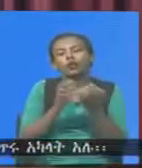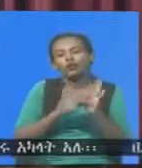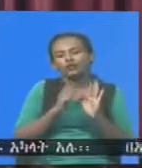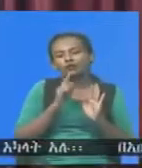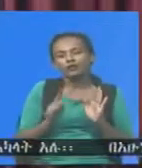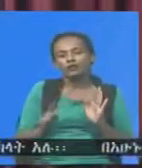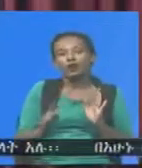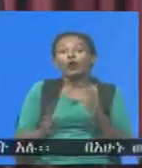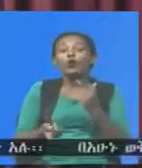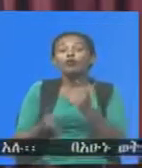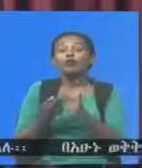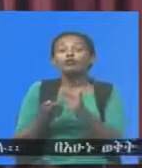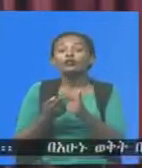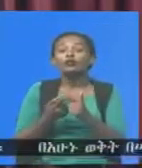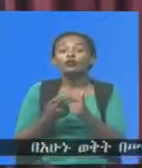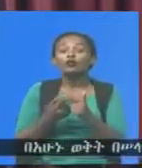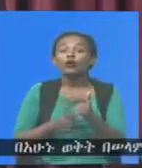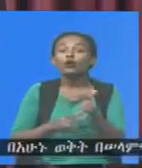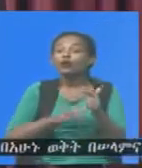ሁለተኛው ኤክስትሪም ራይት ይባላል።